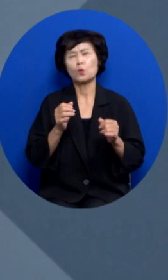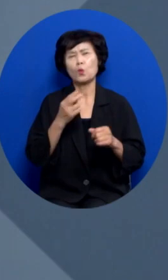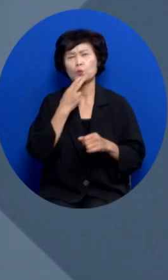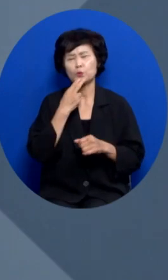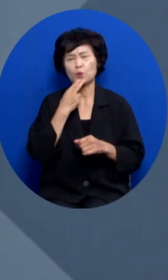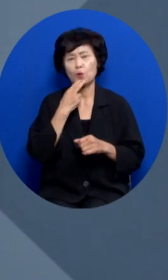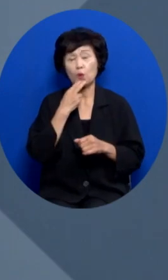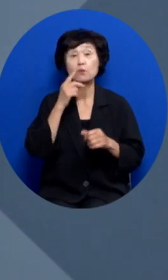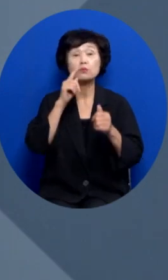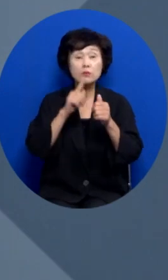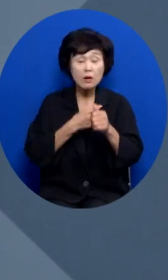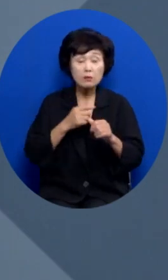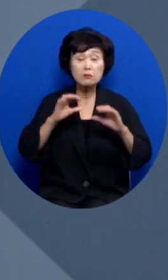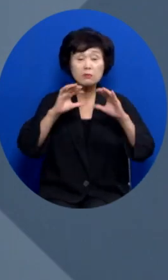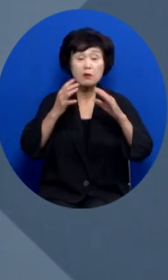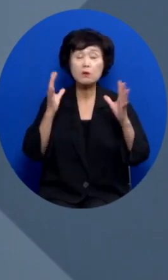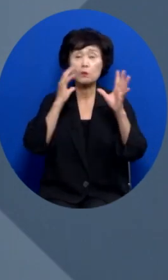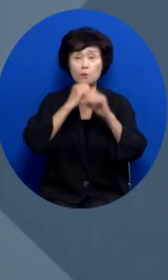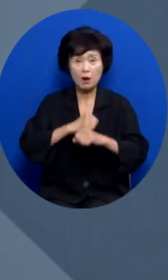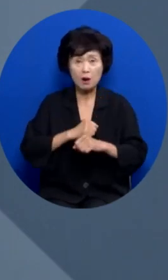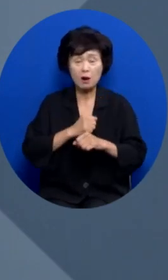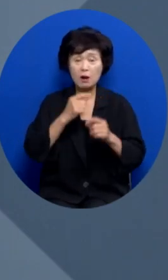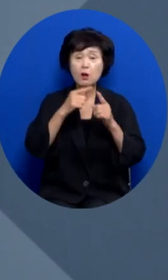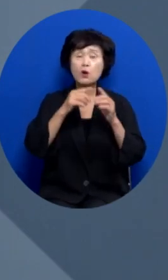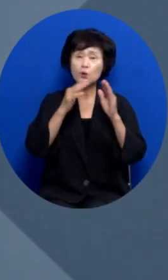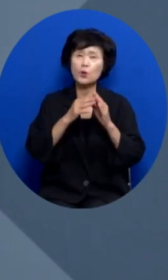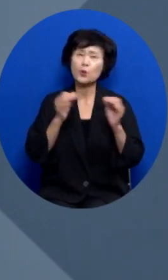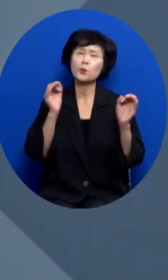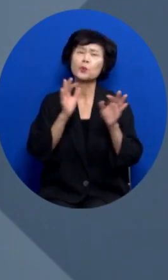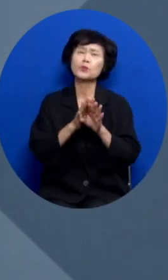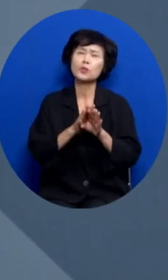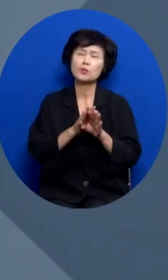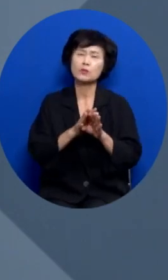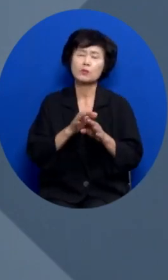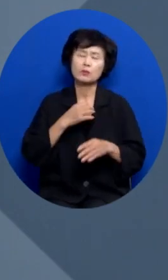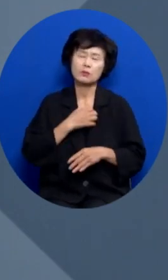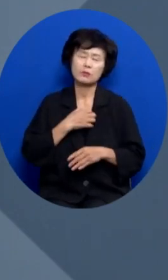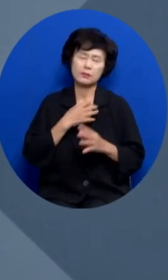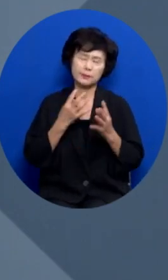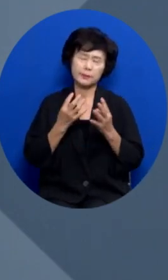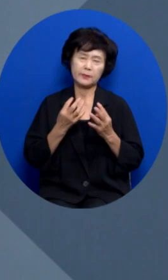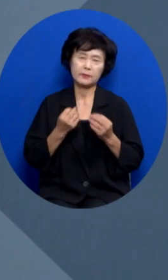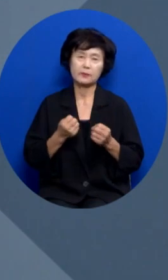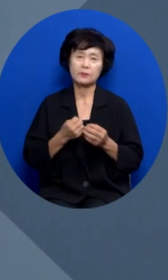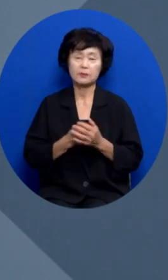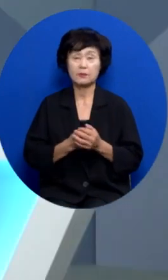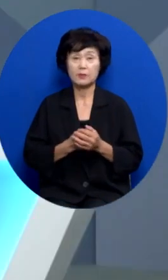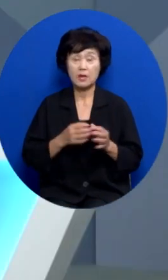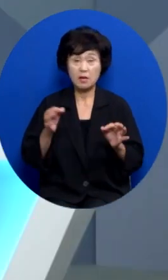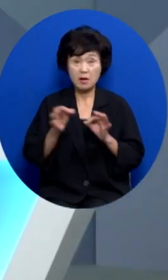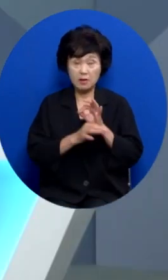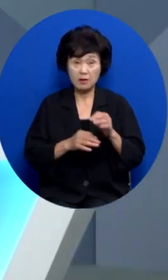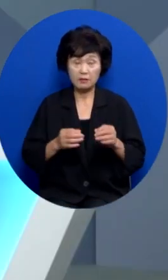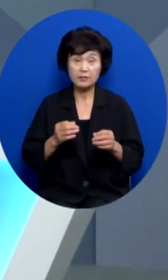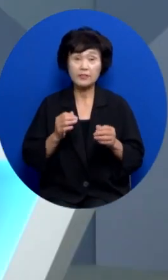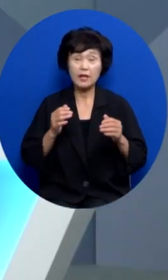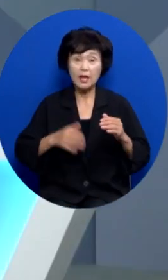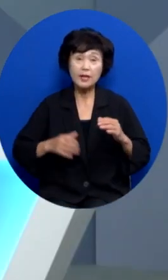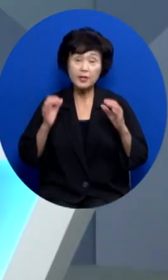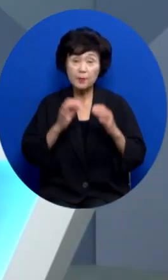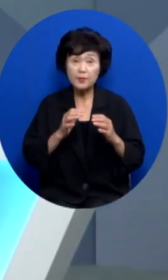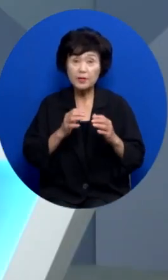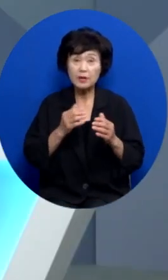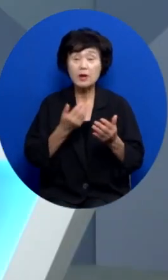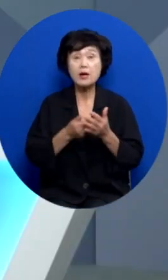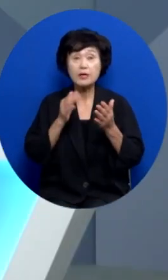나라도 망하게 되고, 또 교회도 소멸되지 않을까, 이런 걱정이 됩니다. 경제협력개발기구 회원국